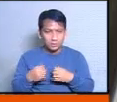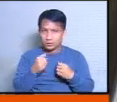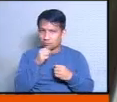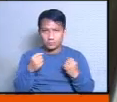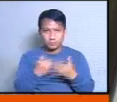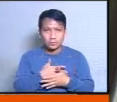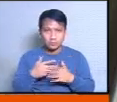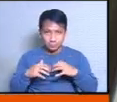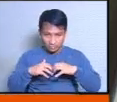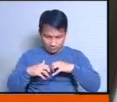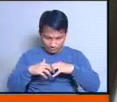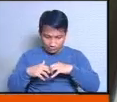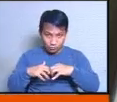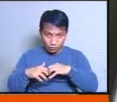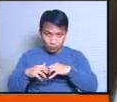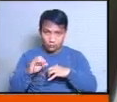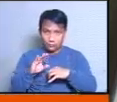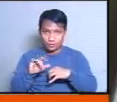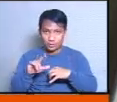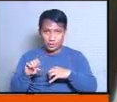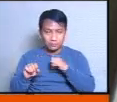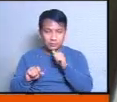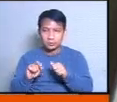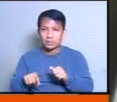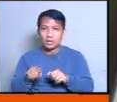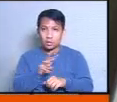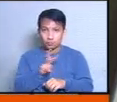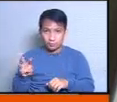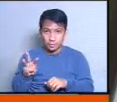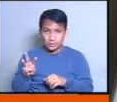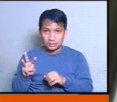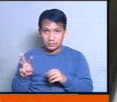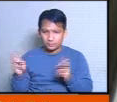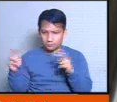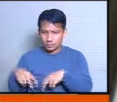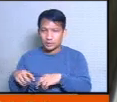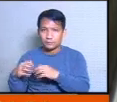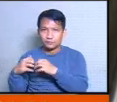we are already preparing, ang West Valley Fault is nasa